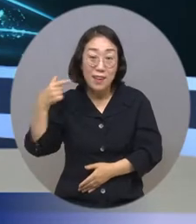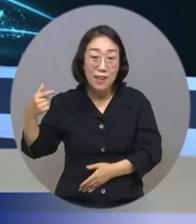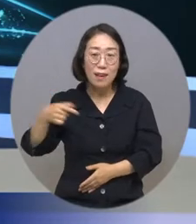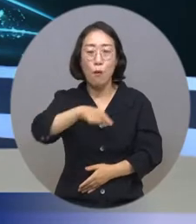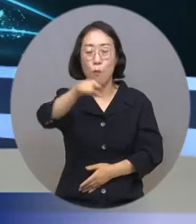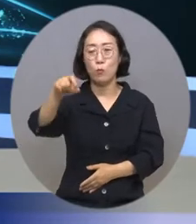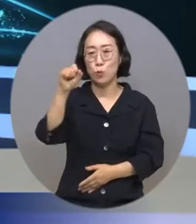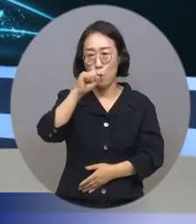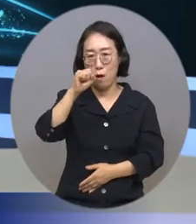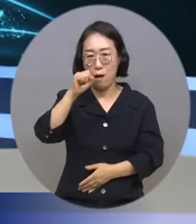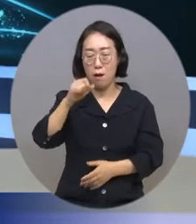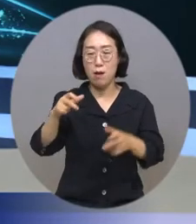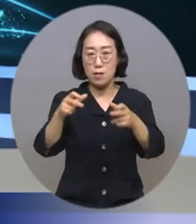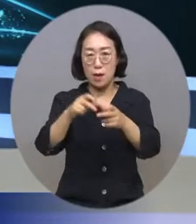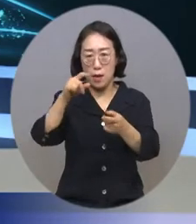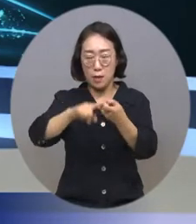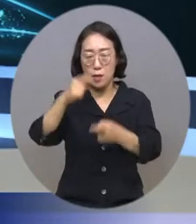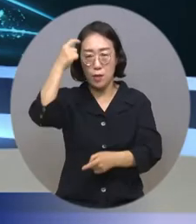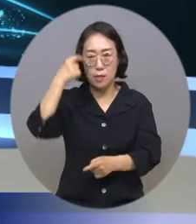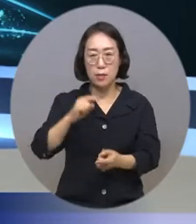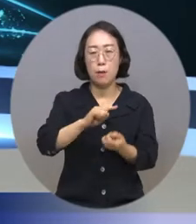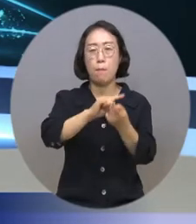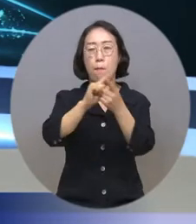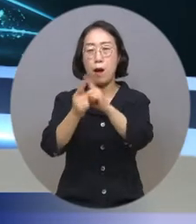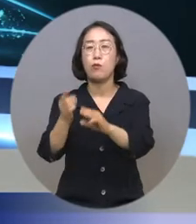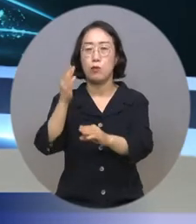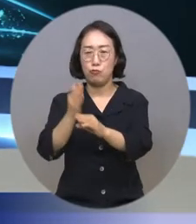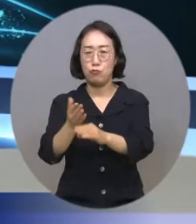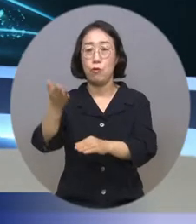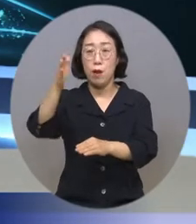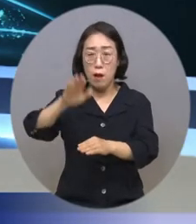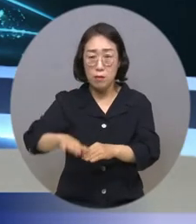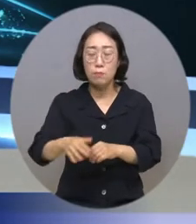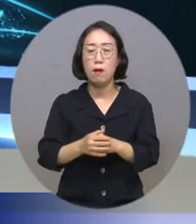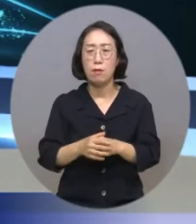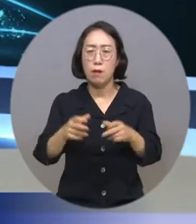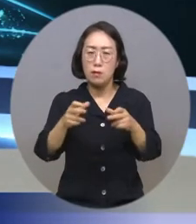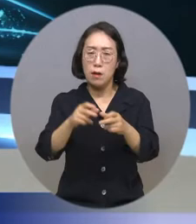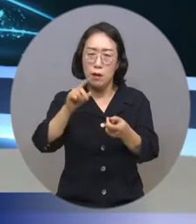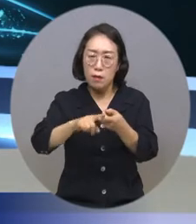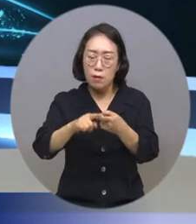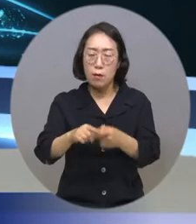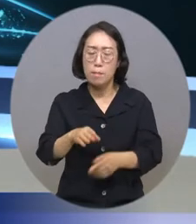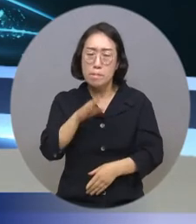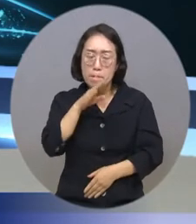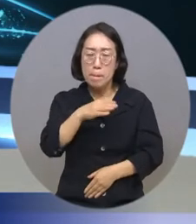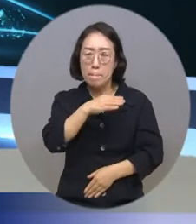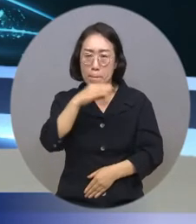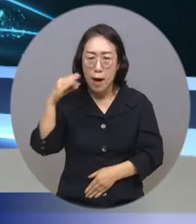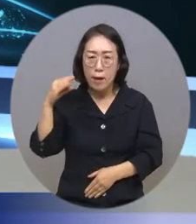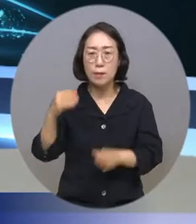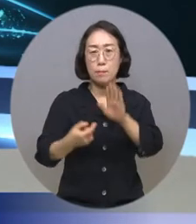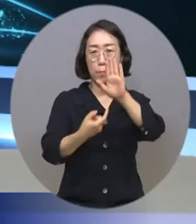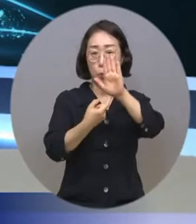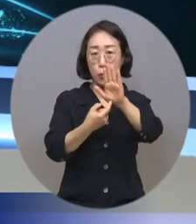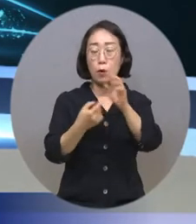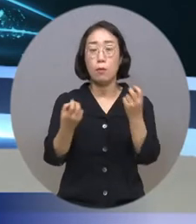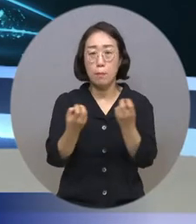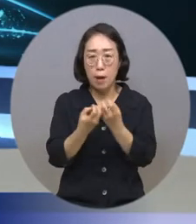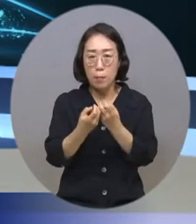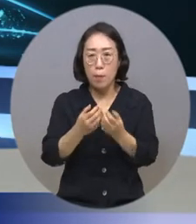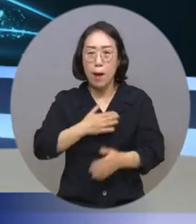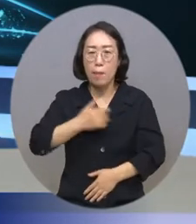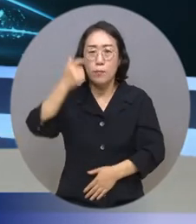인식 개선에 큰 영향을 주고 있습니다. 하지만 여전히 장애에 대한 올바른 표현법과 장애